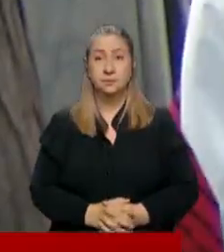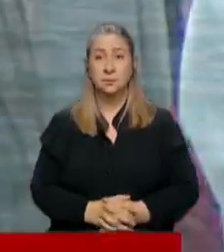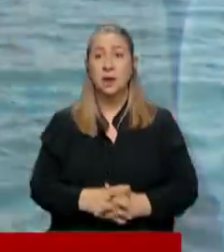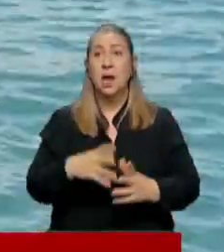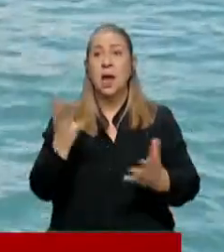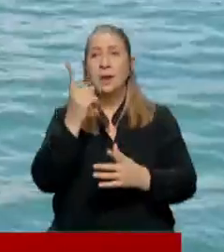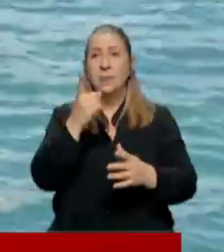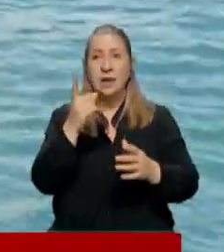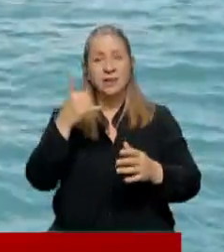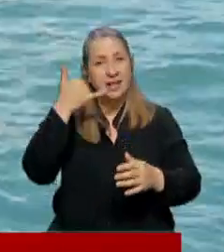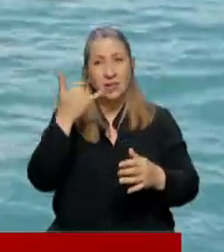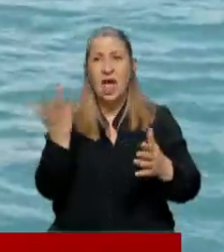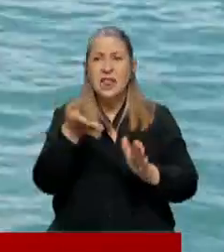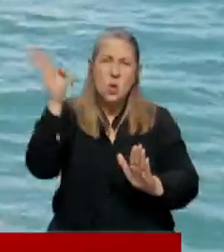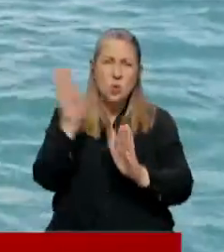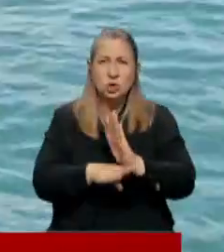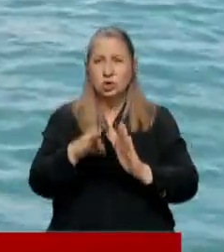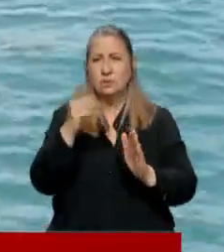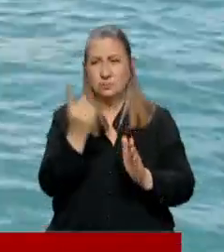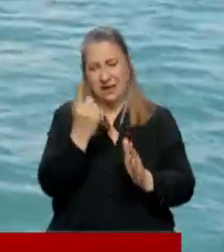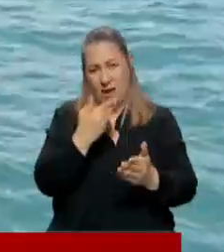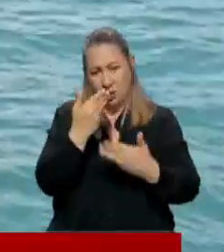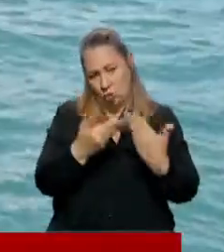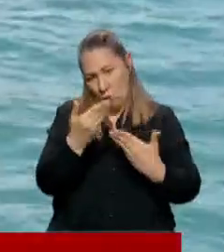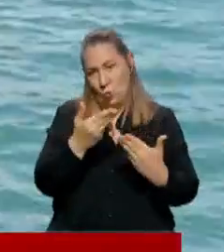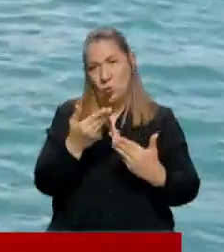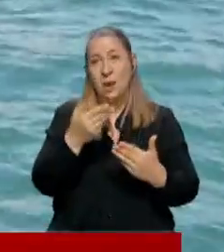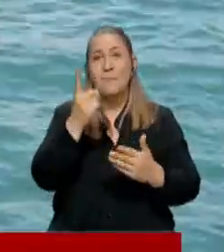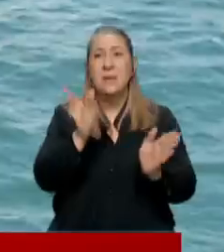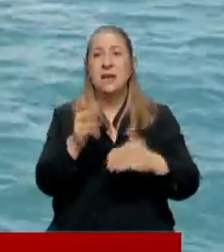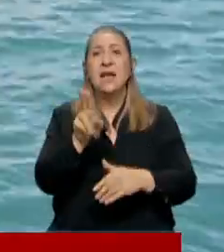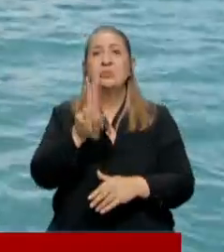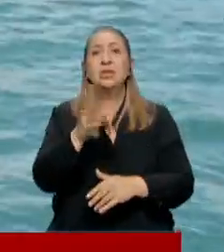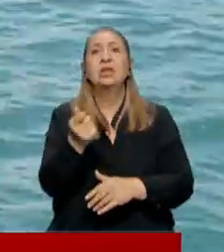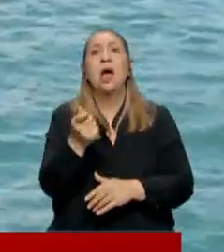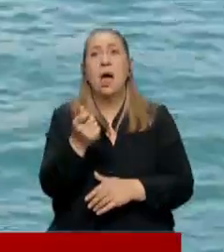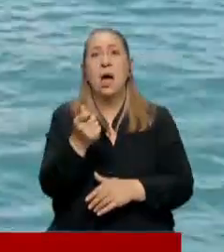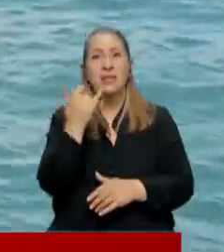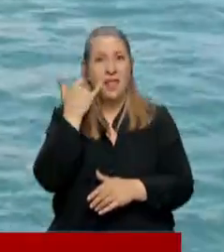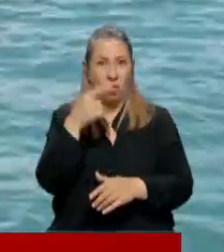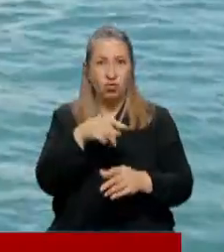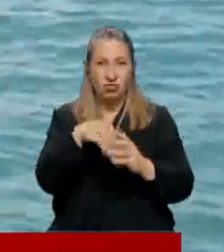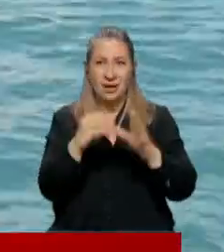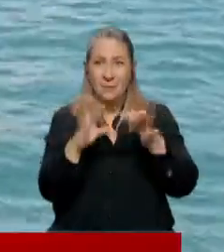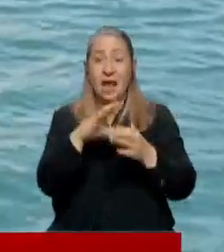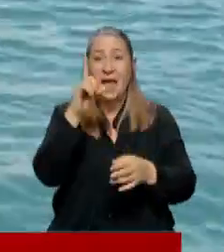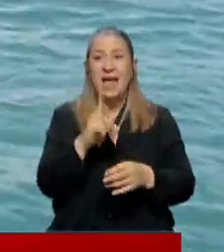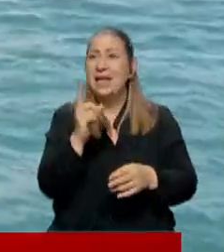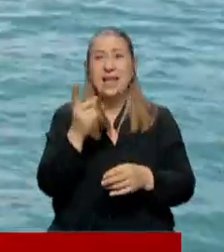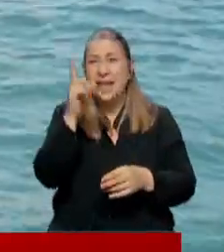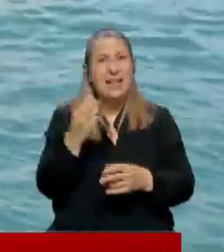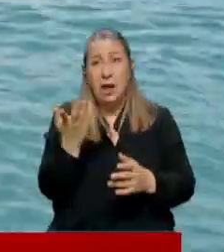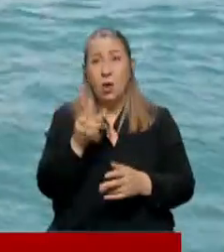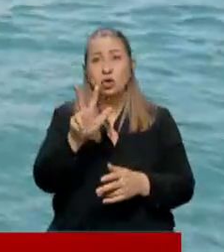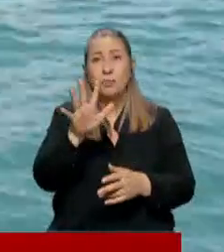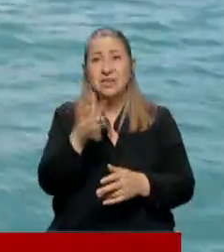Herhangi bir operatörün şu an en ucuz bir operatörden bahsediyorum. Bir paketi 75 TL'ye çıkmış ve